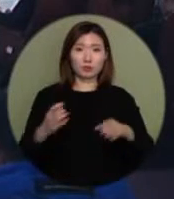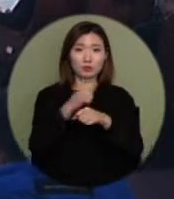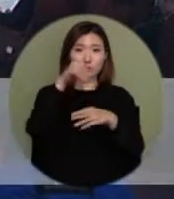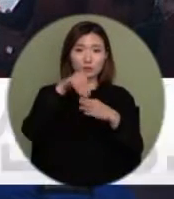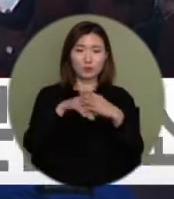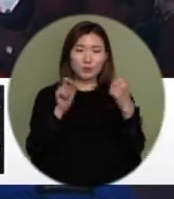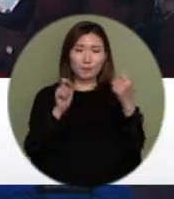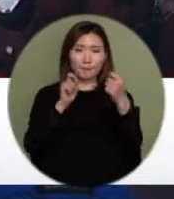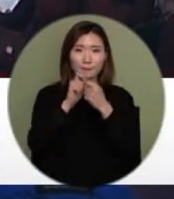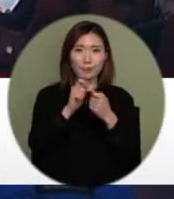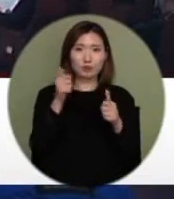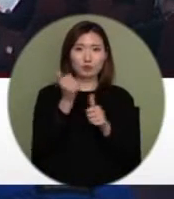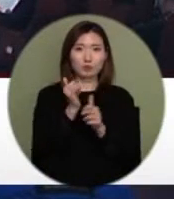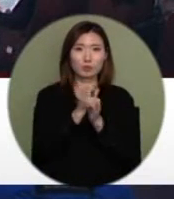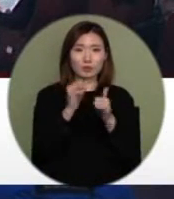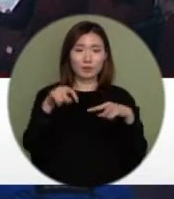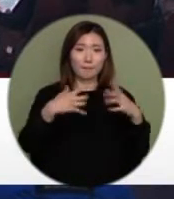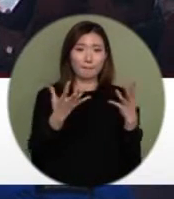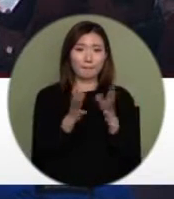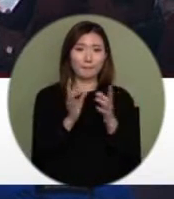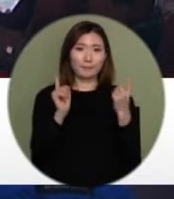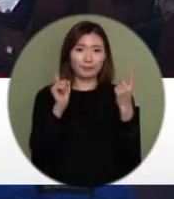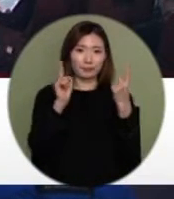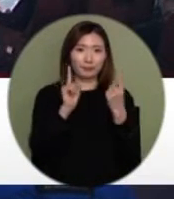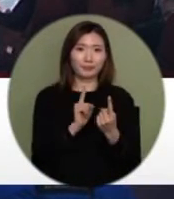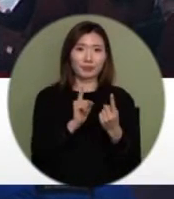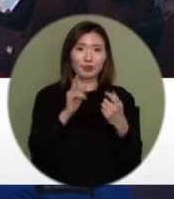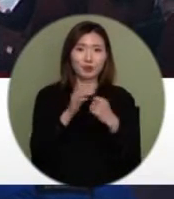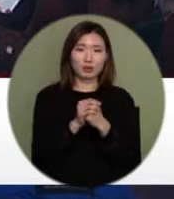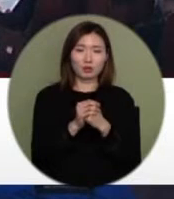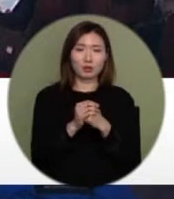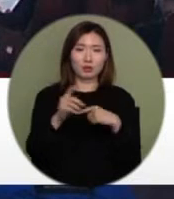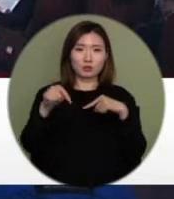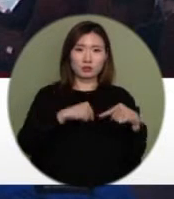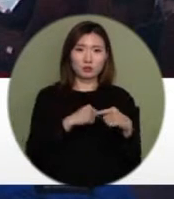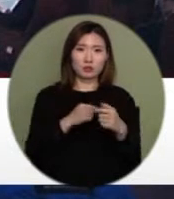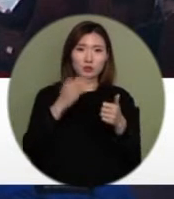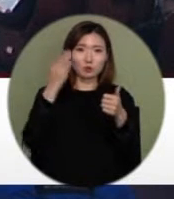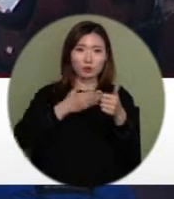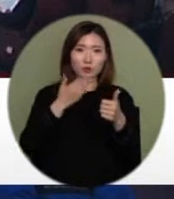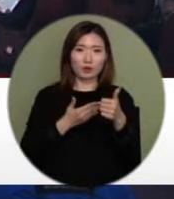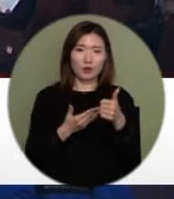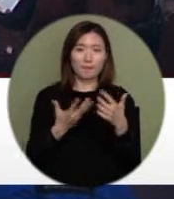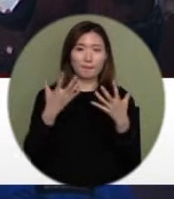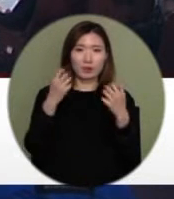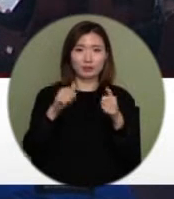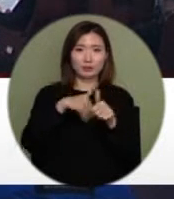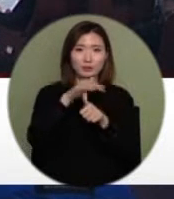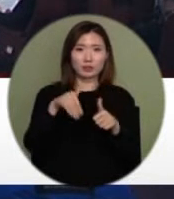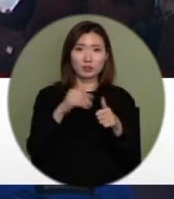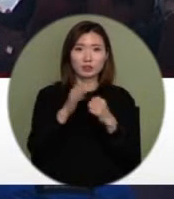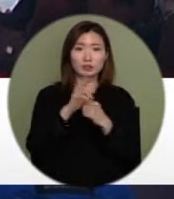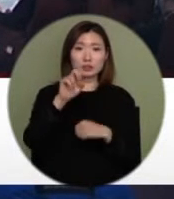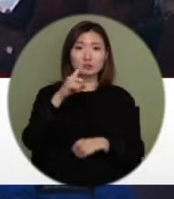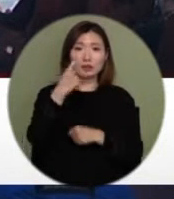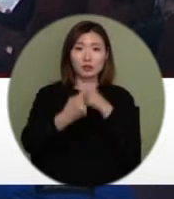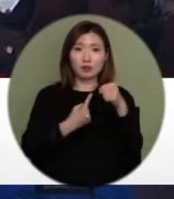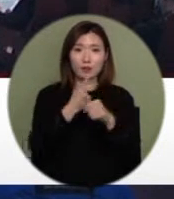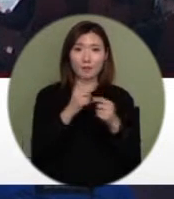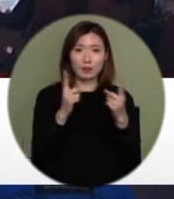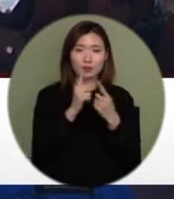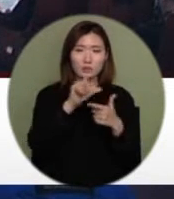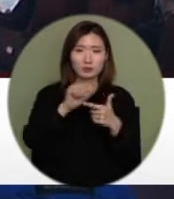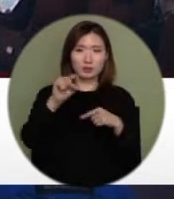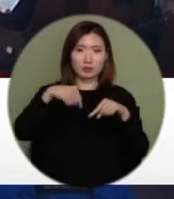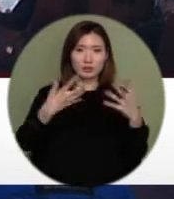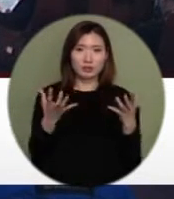총선을 앞두고 후보자나 정당을 상대로 한 정책적 요구가 빗발치고 있습니다. 그중 하나가 올해로 21년을 맞은